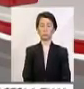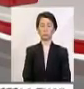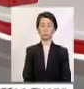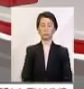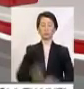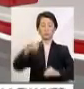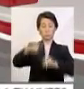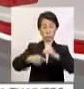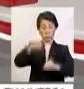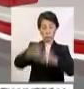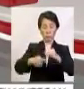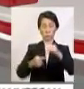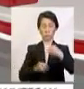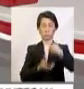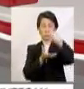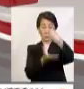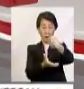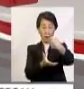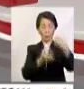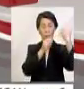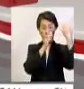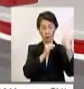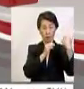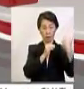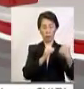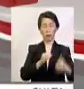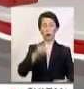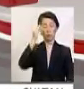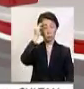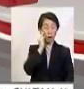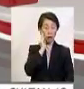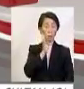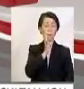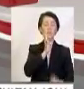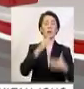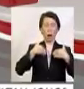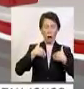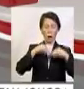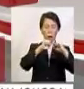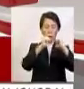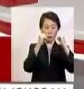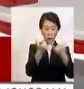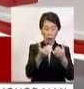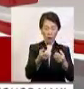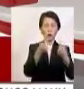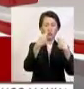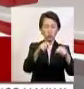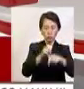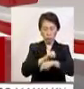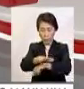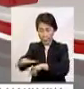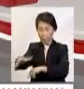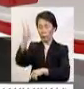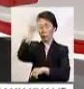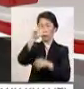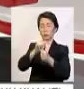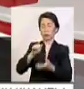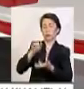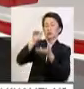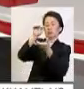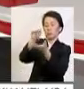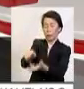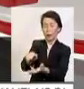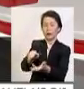Baik, menyentuh mengenai tabung harapan, Tun Dr. Mahathir turut mendedahkan terdapat syarikat yang cuba mempengaruhi kerajaan dengan menyalurkan